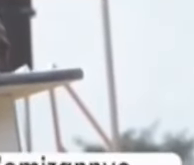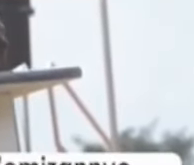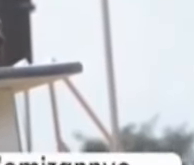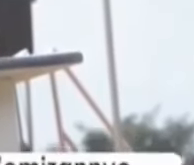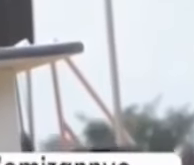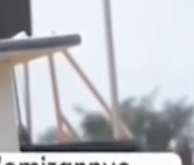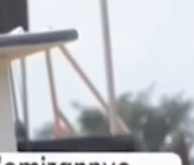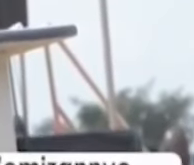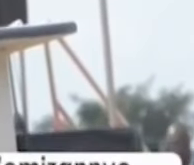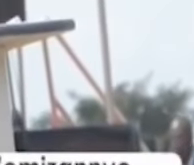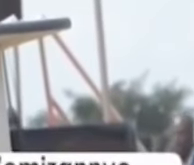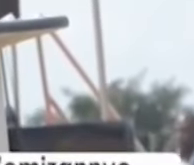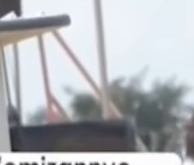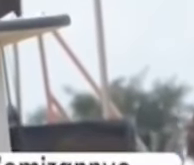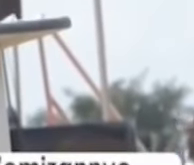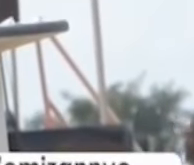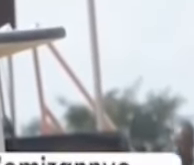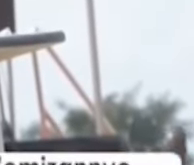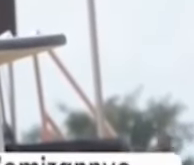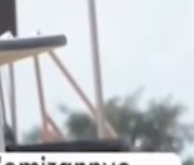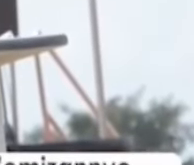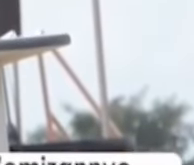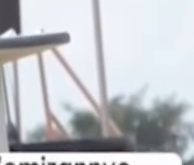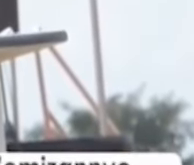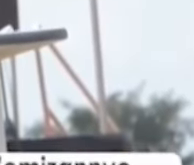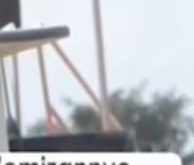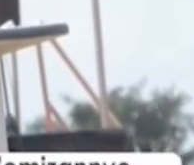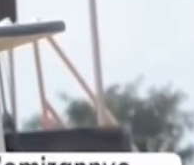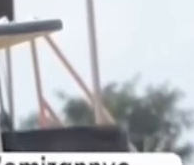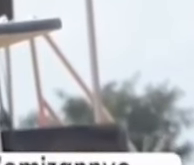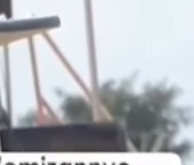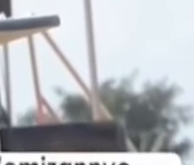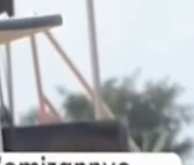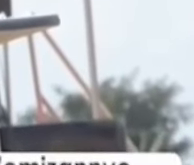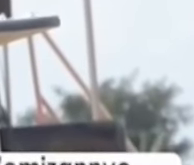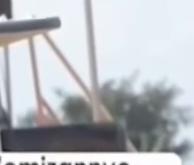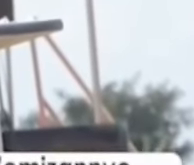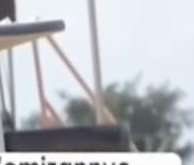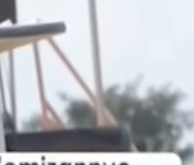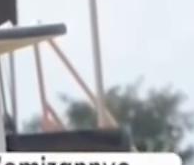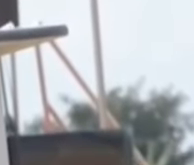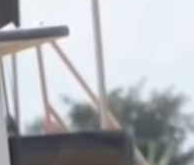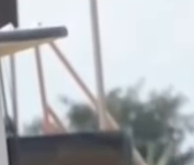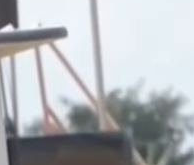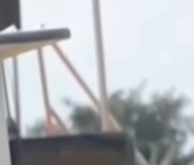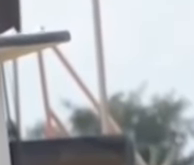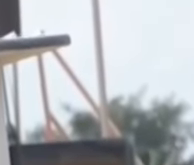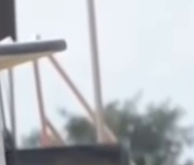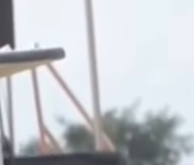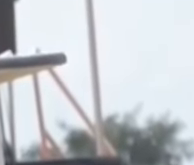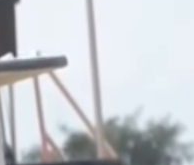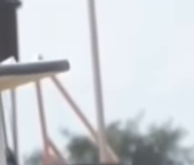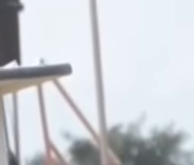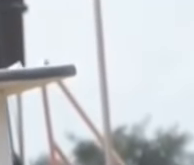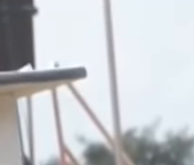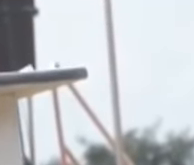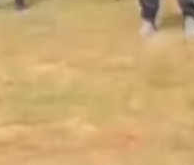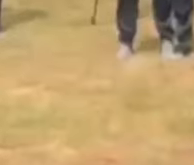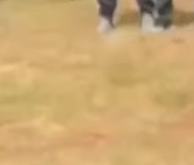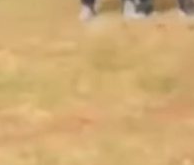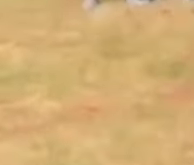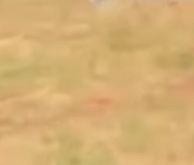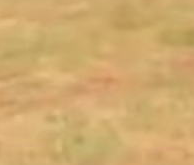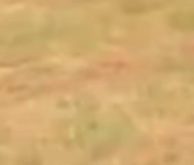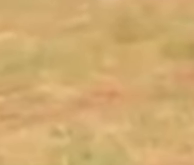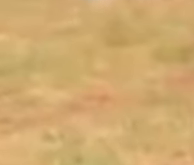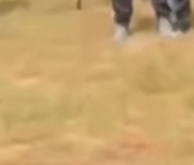Excellency, permit me to thank you for championing the East African